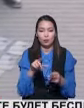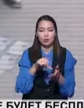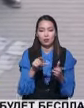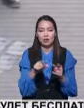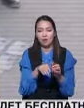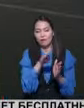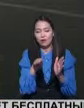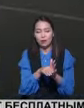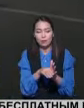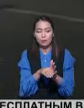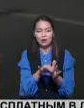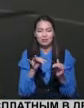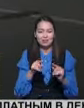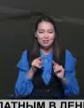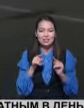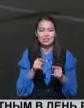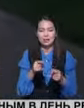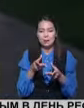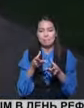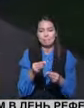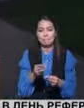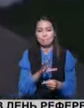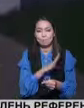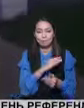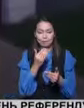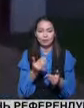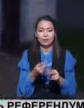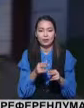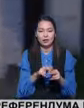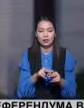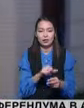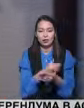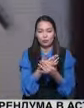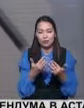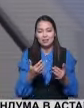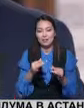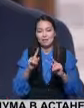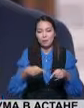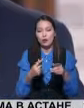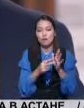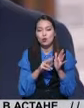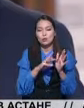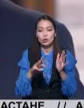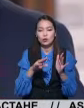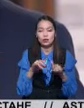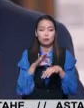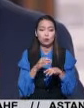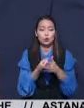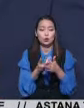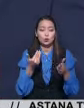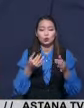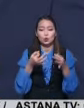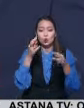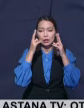подвале здания, оказывая моральное и физическое давление на потерпевшего, вымогали 8 миллионов тенге. Проводится досудебное